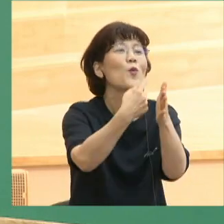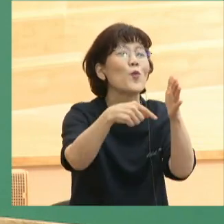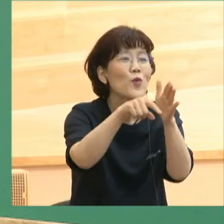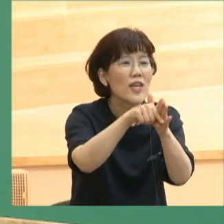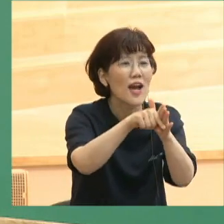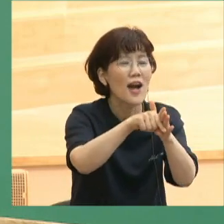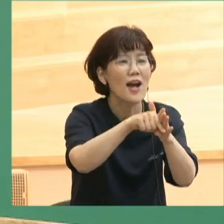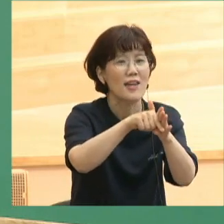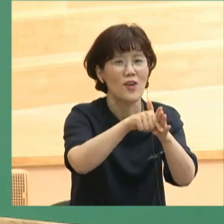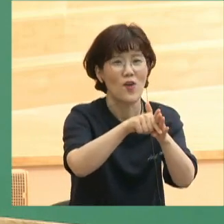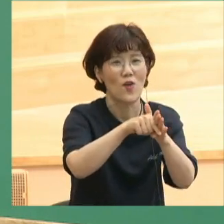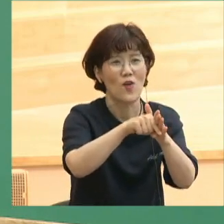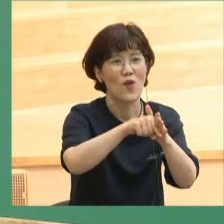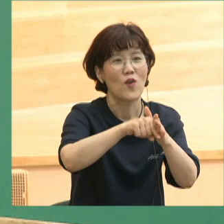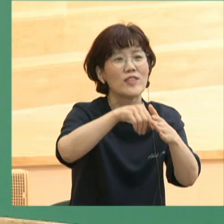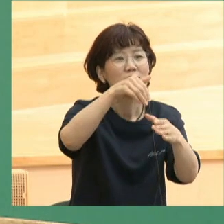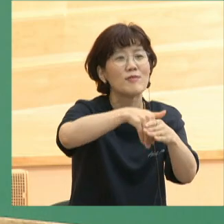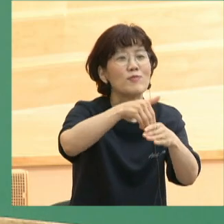뭘 심고 계시나요?